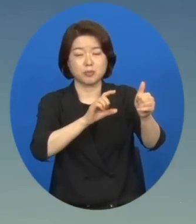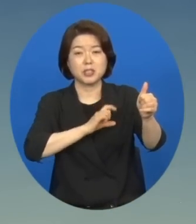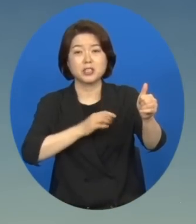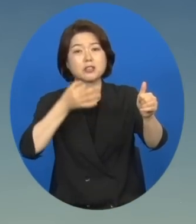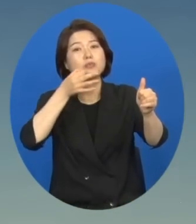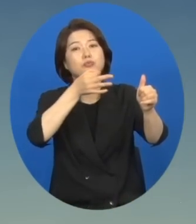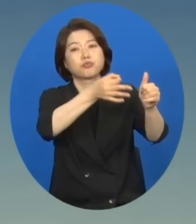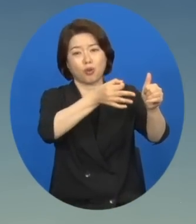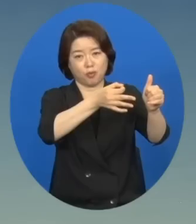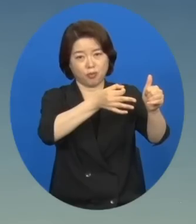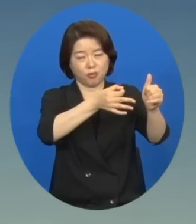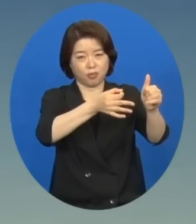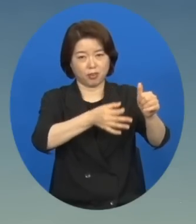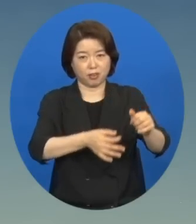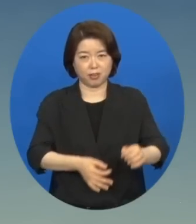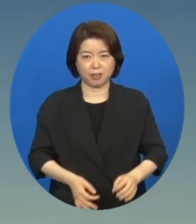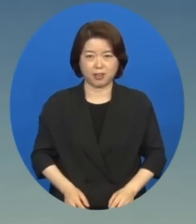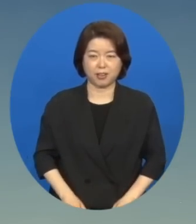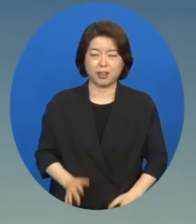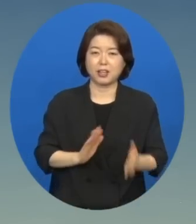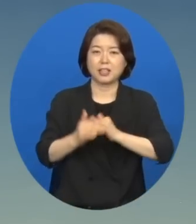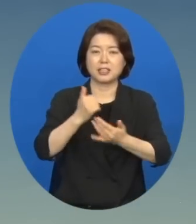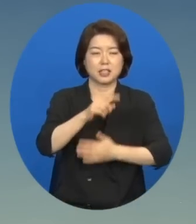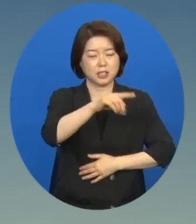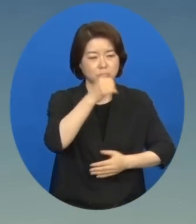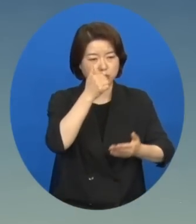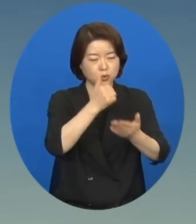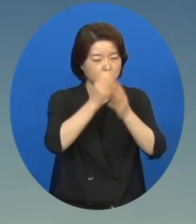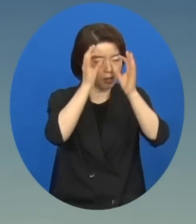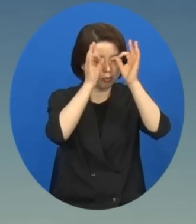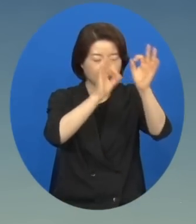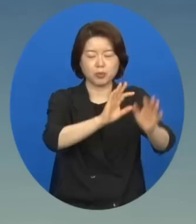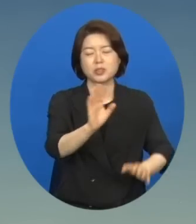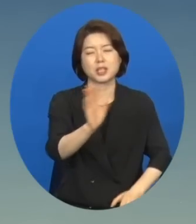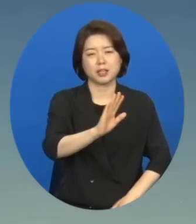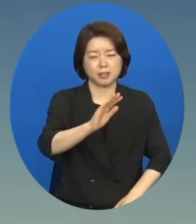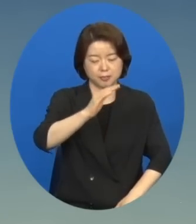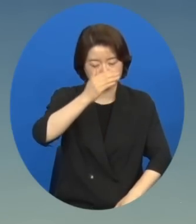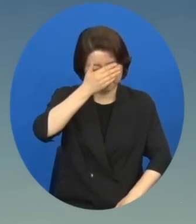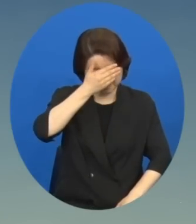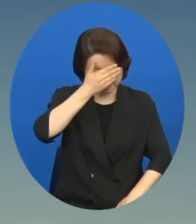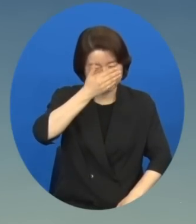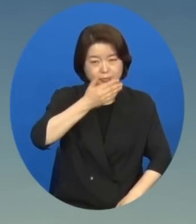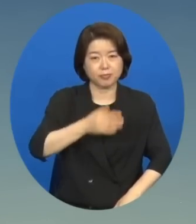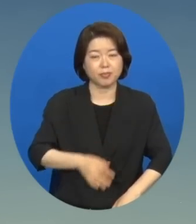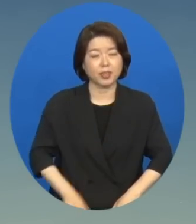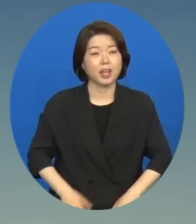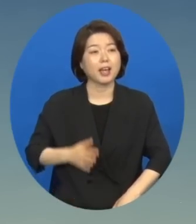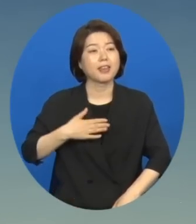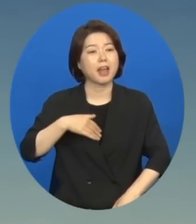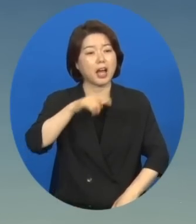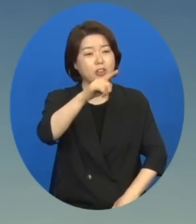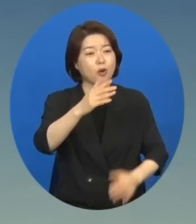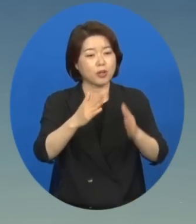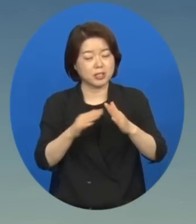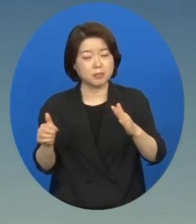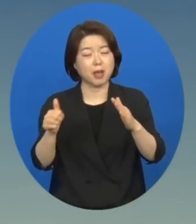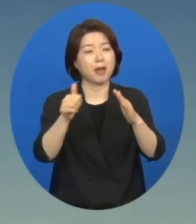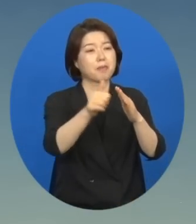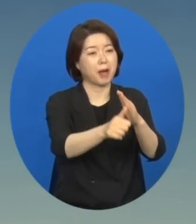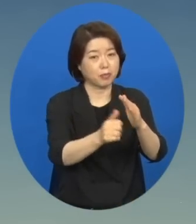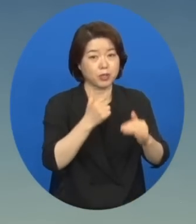이름을 불러주셨어요. 즉 예수님은 그의 죄를 보지 않으신. 그리고 너의 집에 내가 오늘 유하여